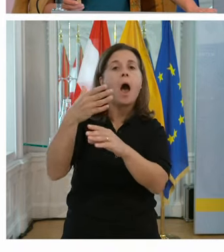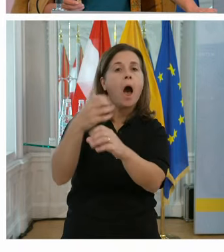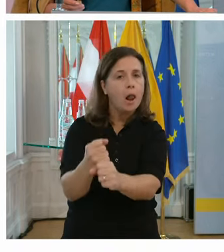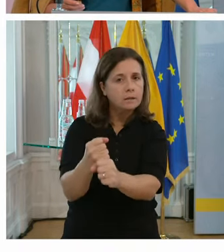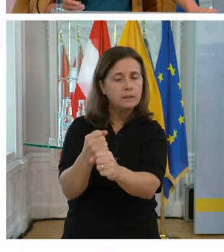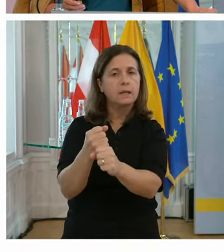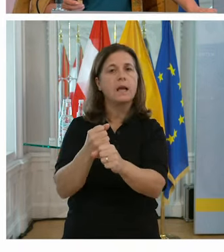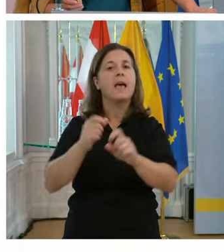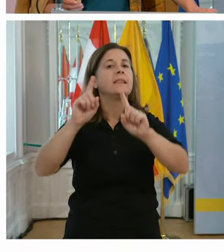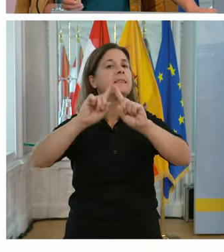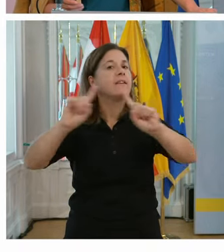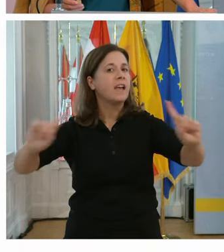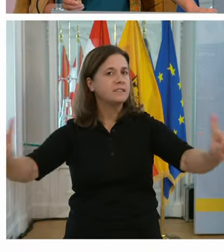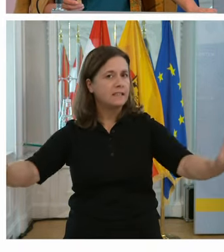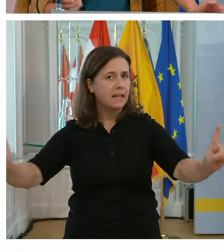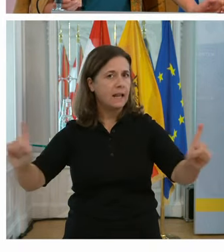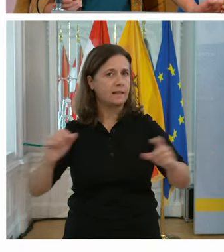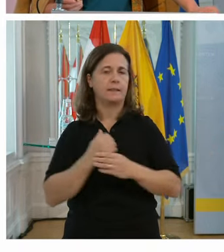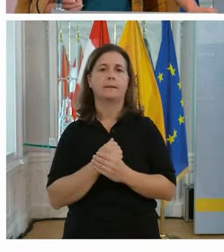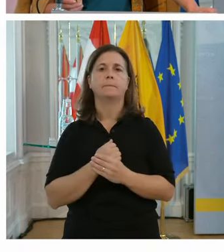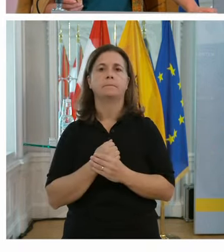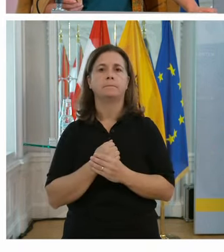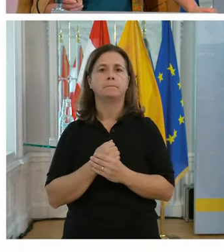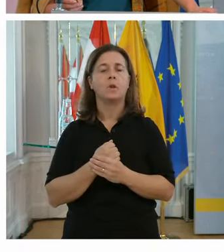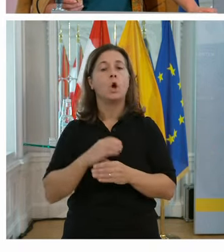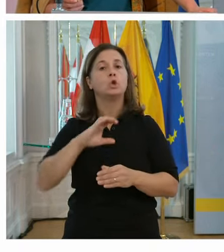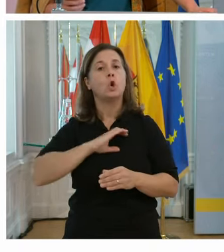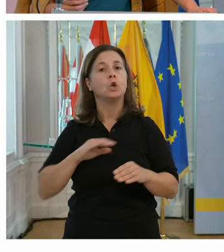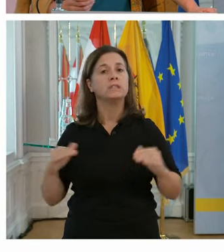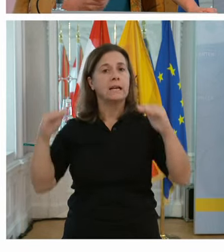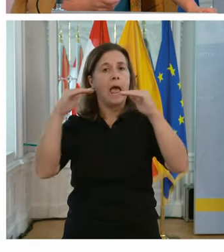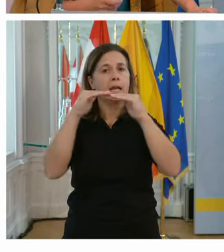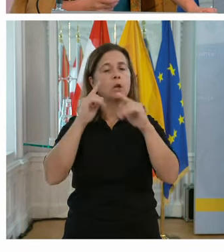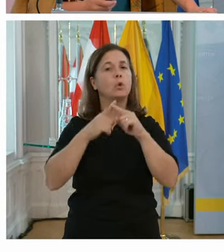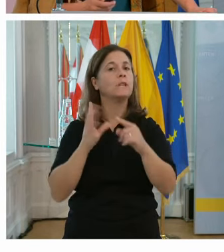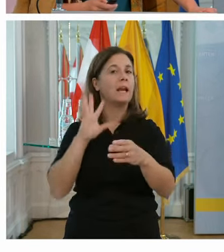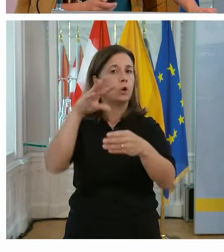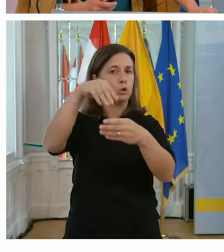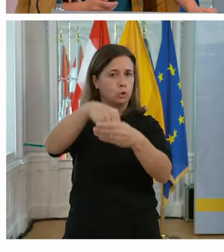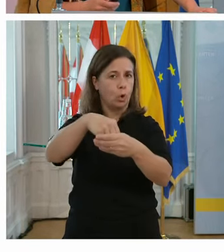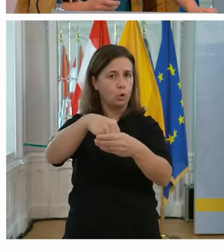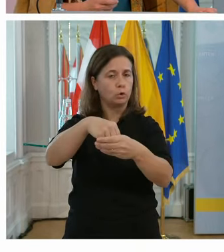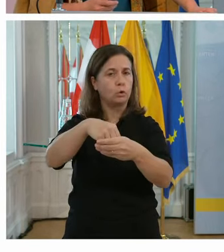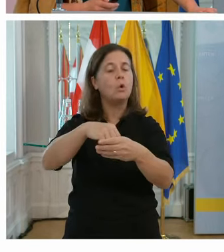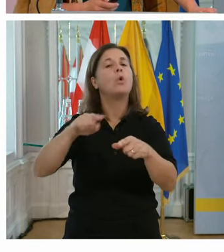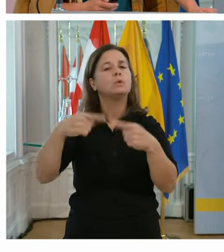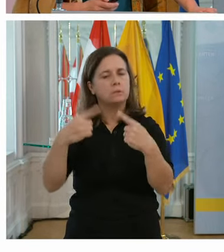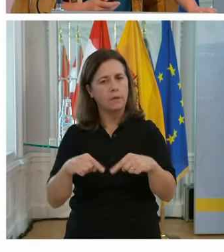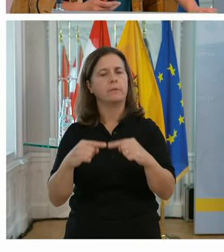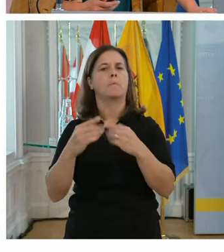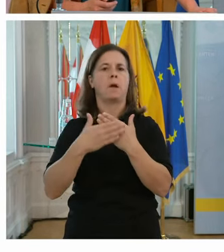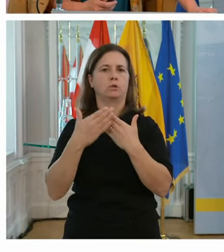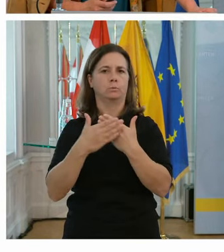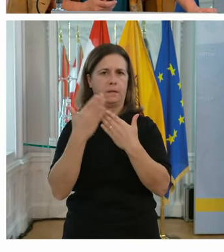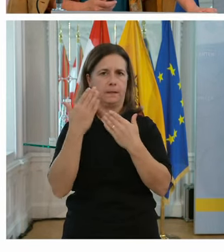Nachhaltigkeit, Diversität, Chancengleichheit und Inklusion und dann die Beispiele.